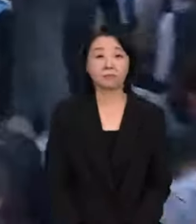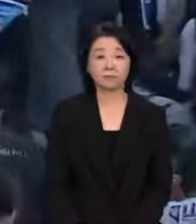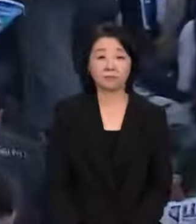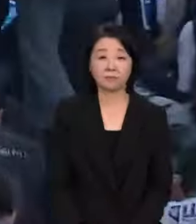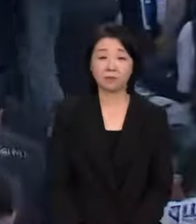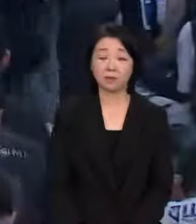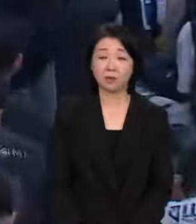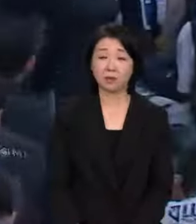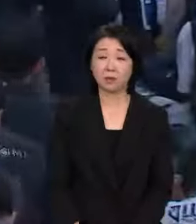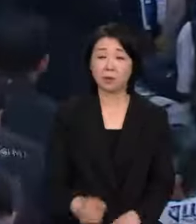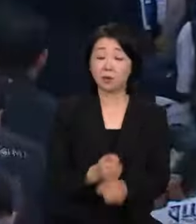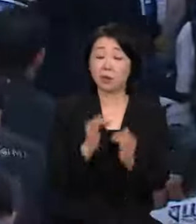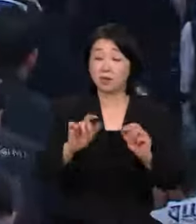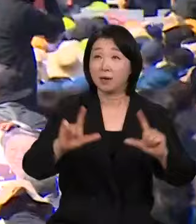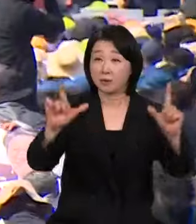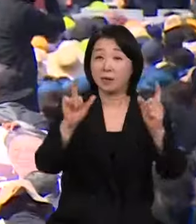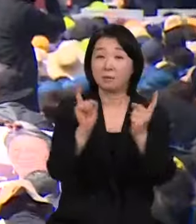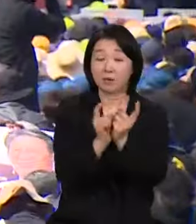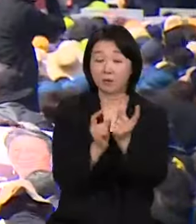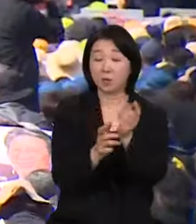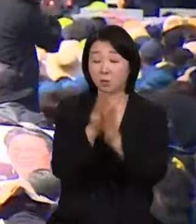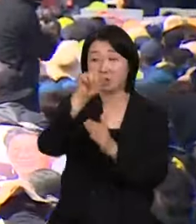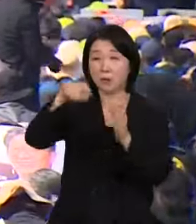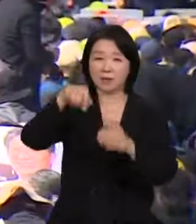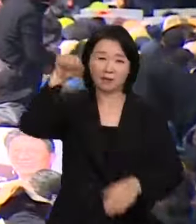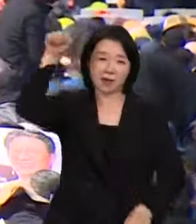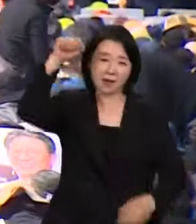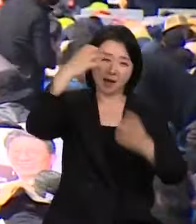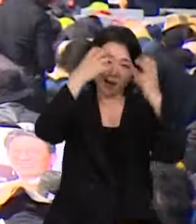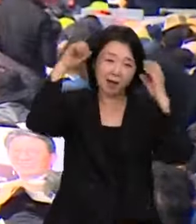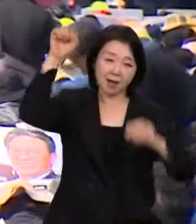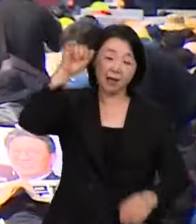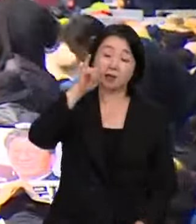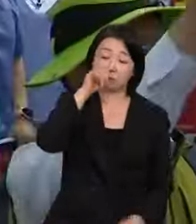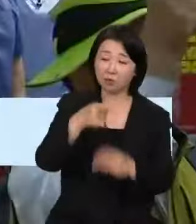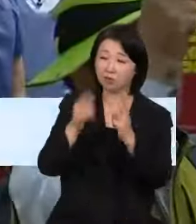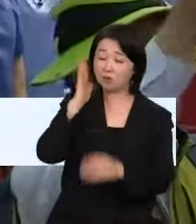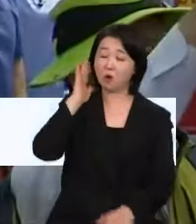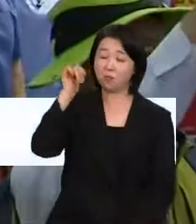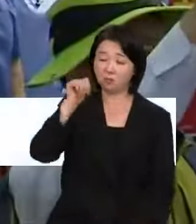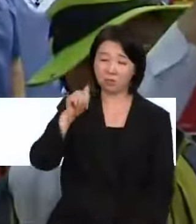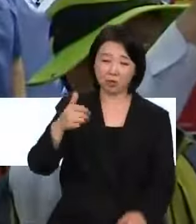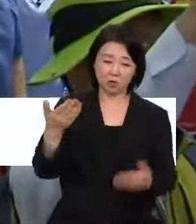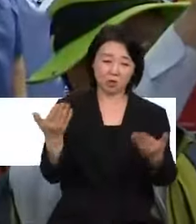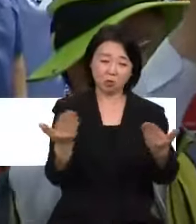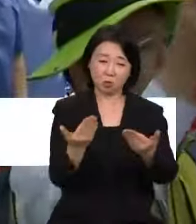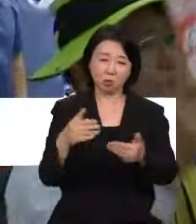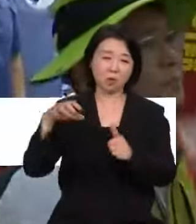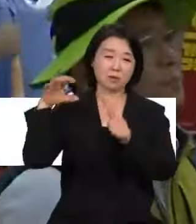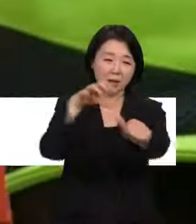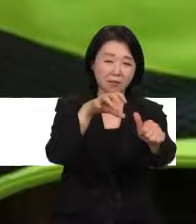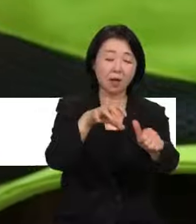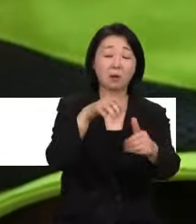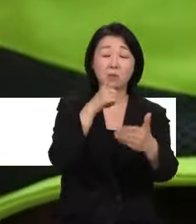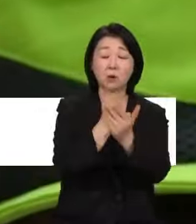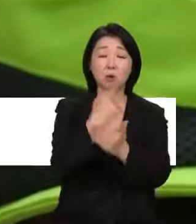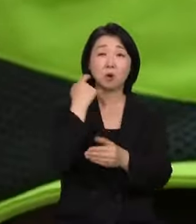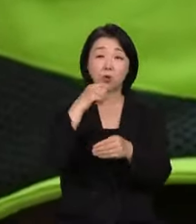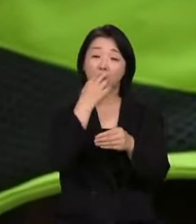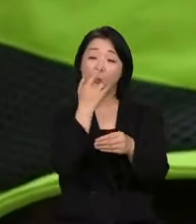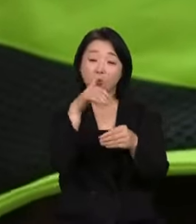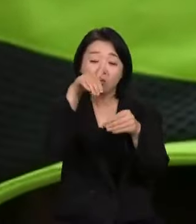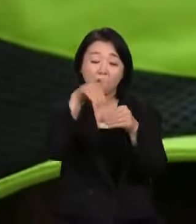노동절에 맞춰 민주노총이 도심 집회를 했습니다. 윤석열 정부의 노동 탄압을 규탄하며 노란봉투법